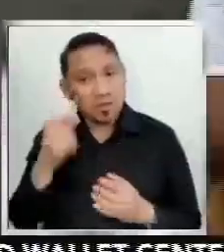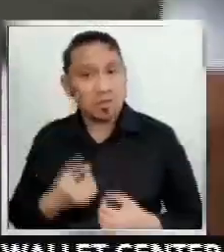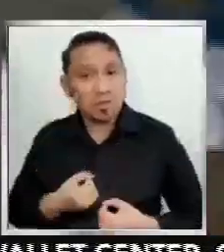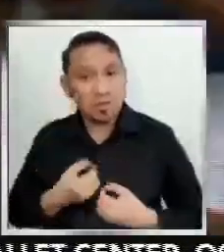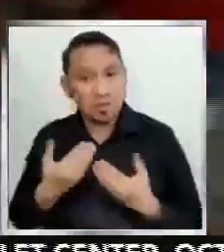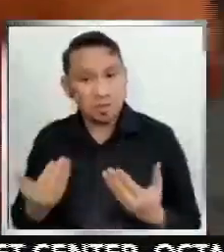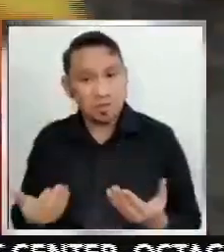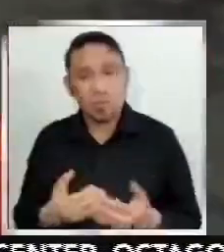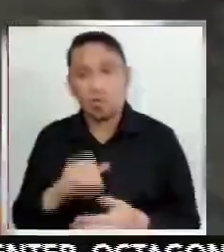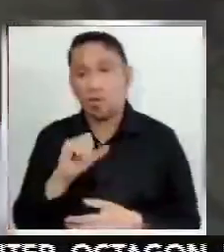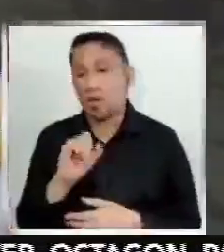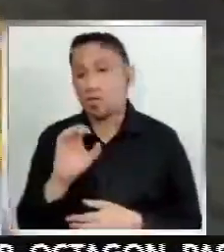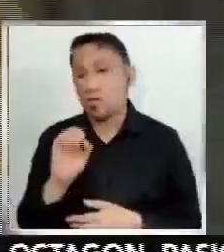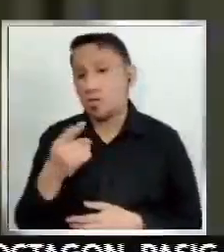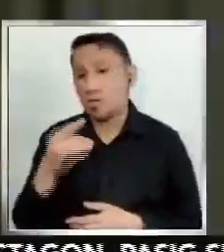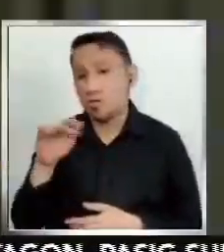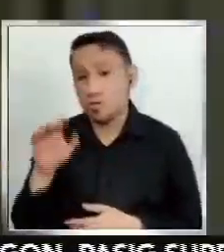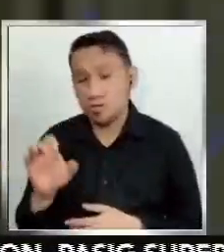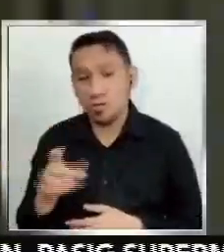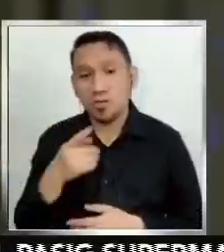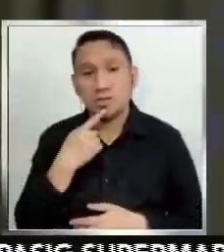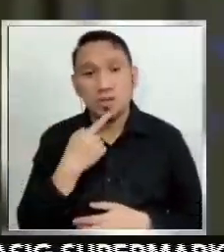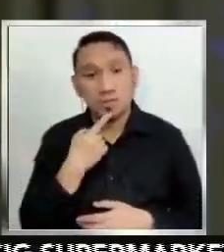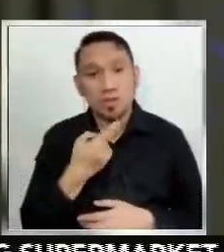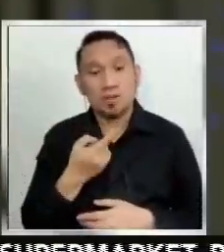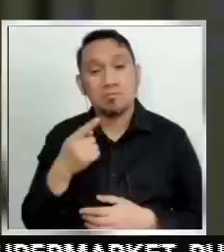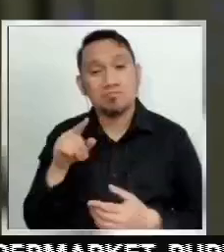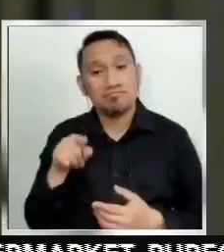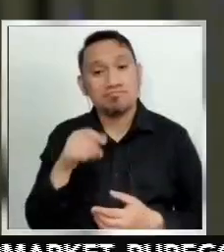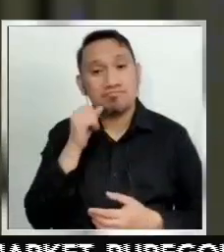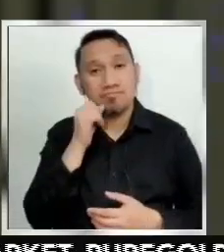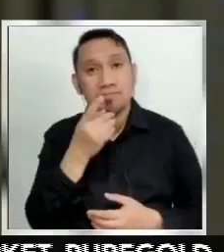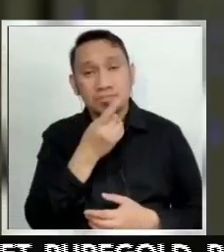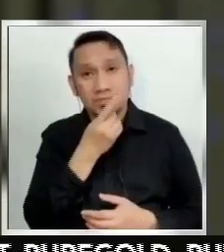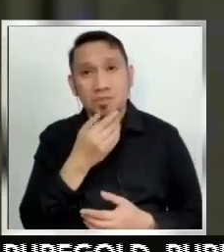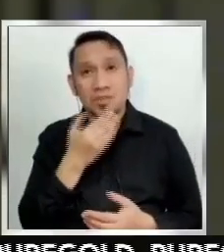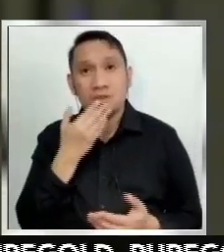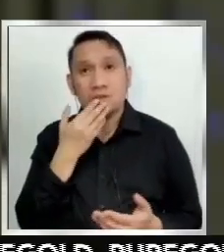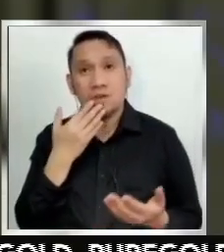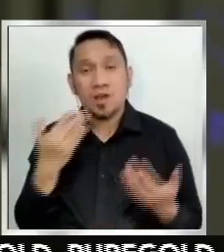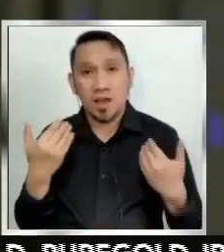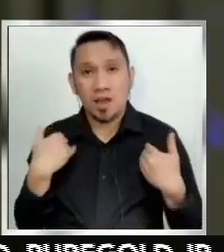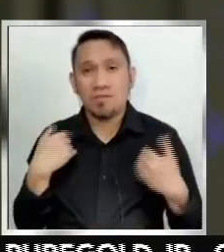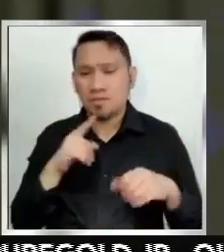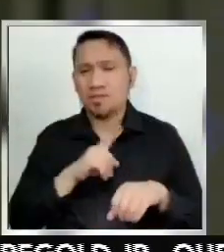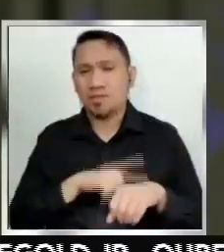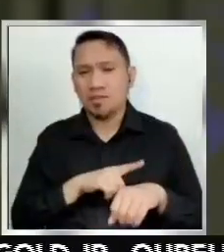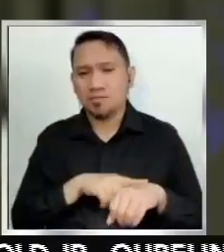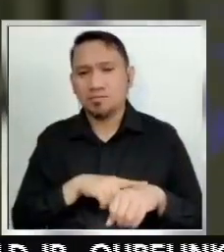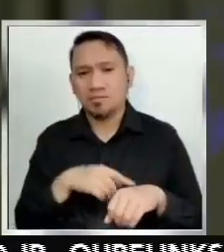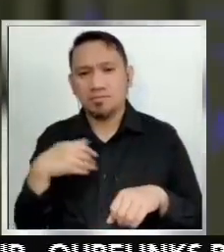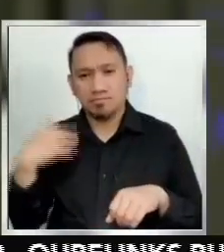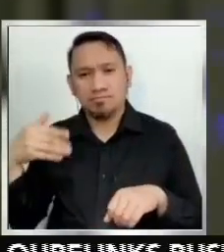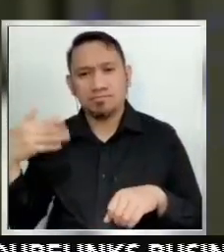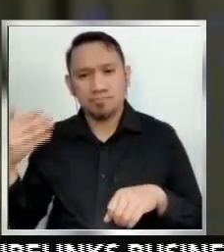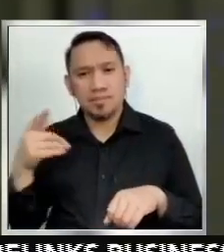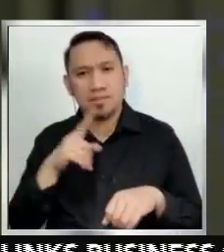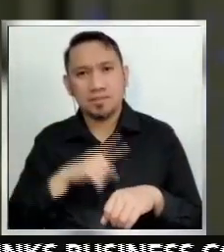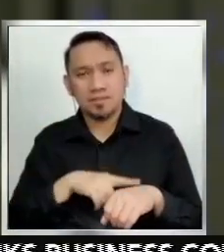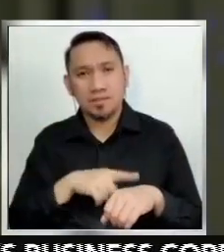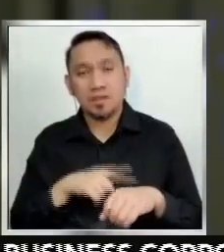Equality Bill, sabi ng Vice, good things take time, yun na lang. But we have